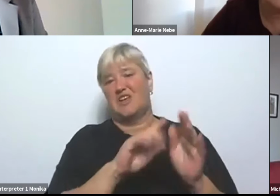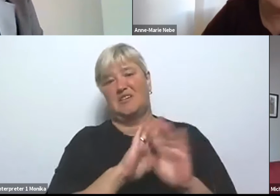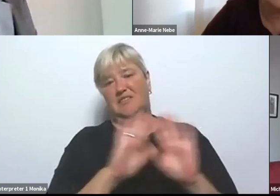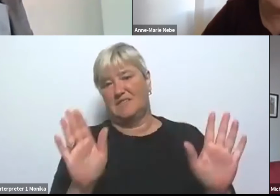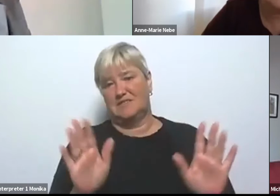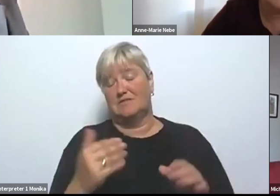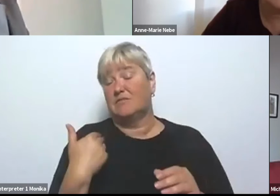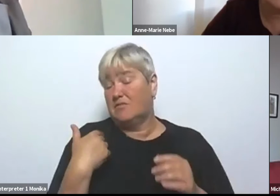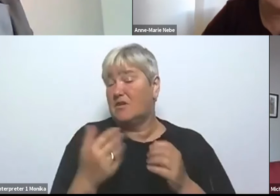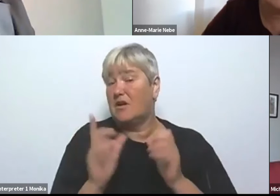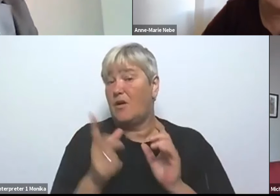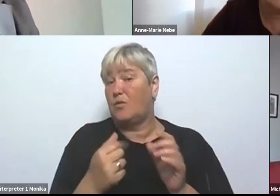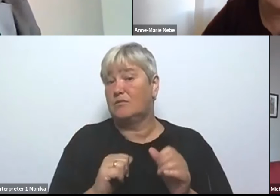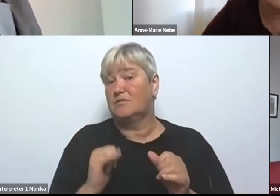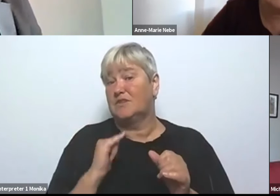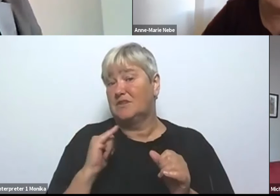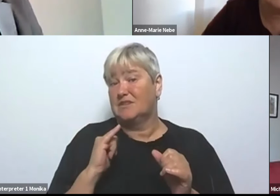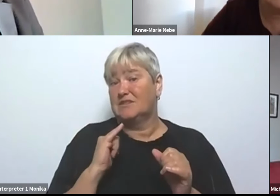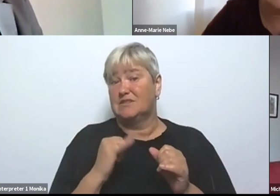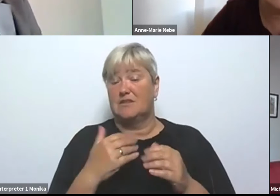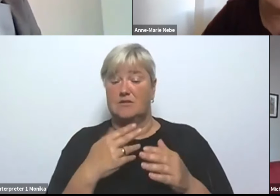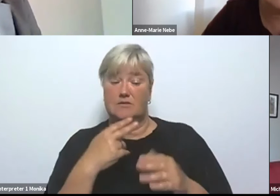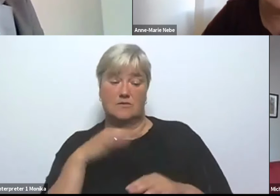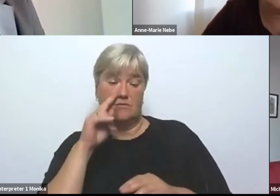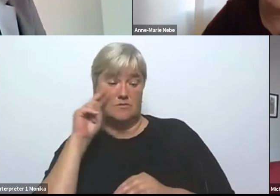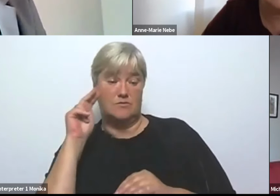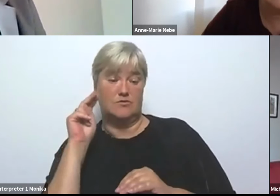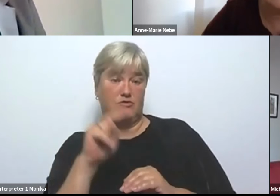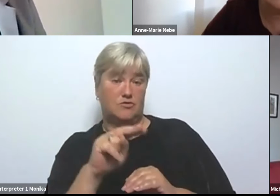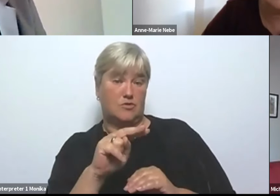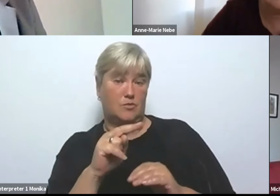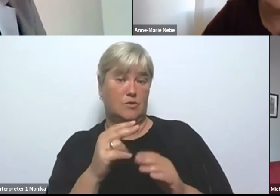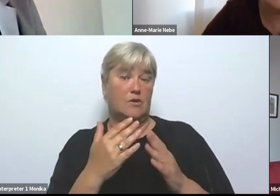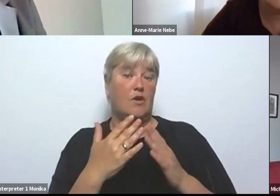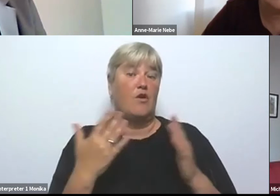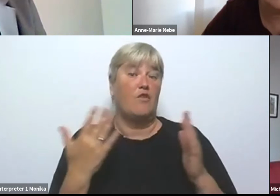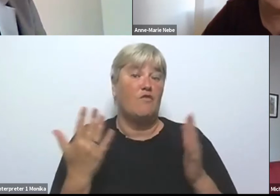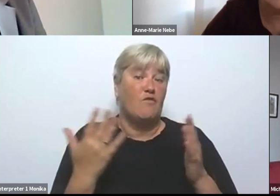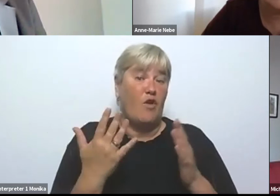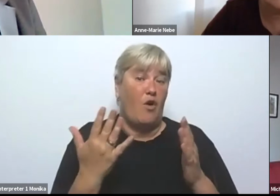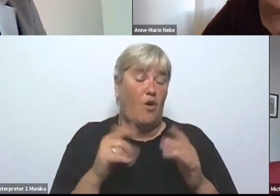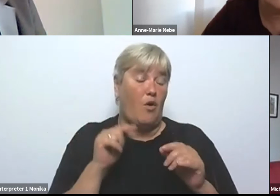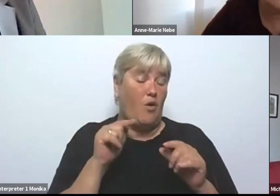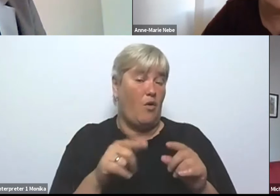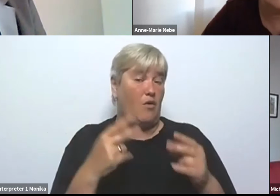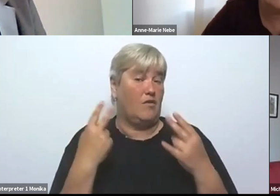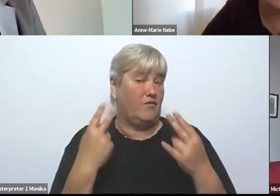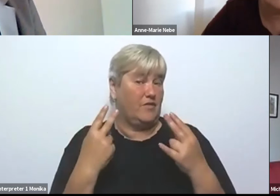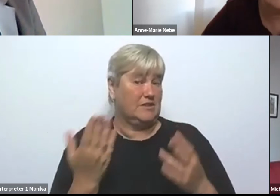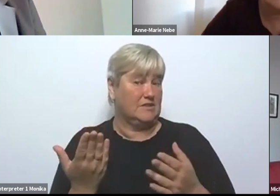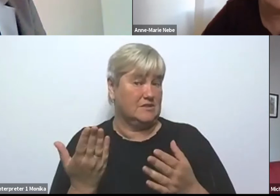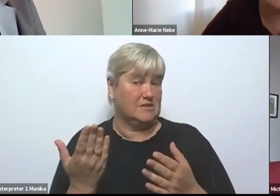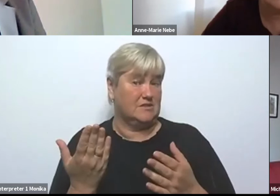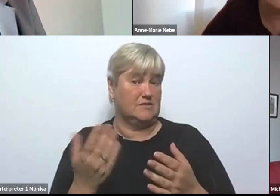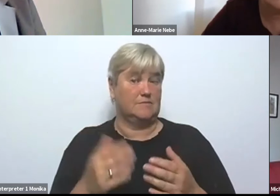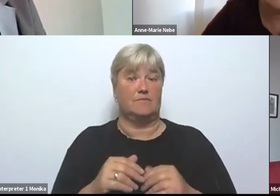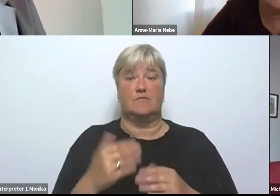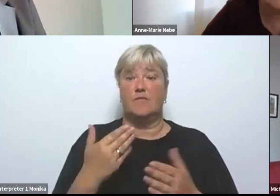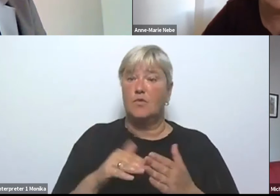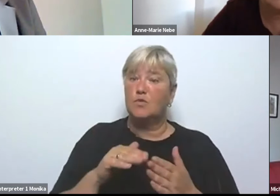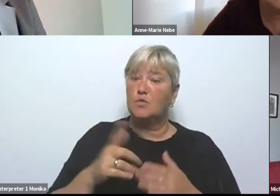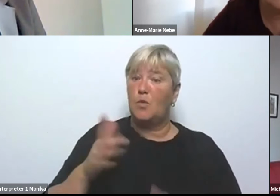spannend auch und wert, näher zu schauen, wo dieser Impact liegt. Gibt es noch